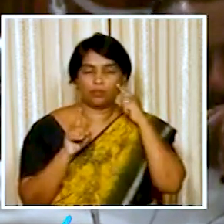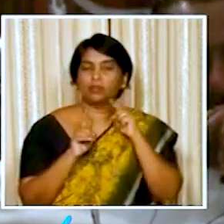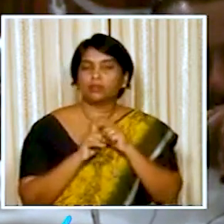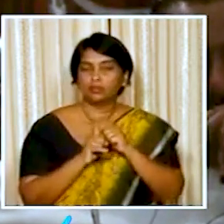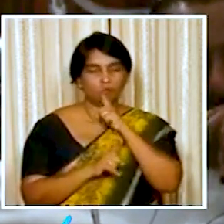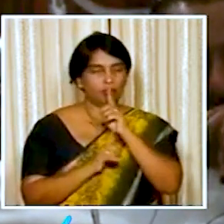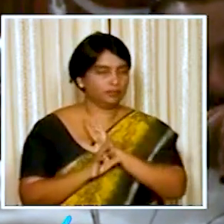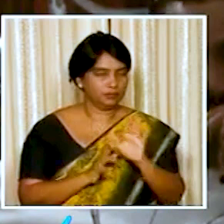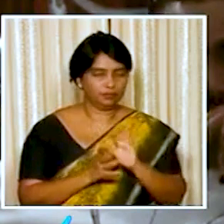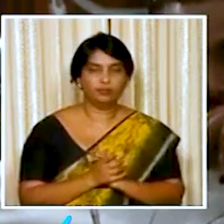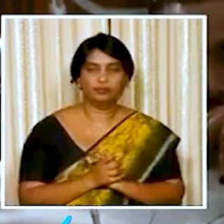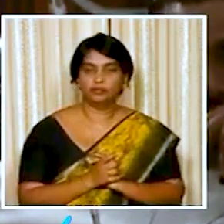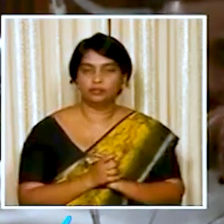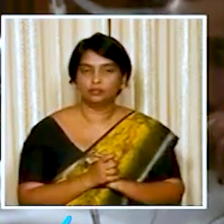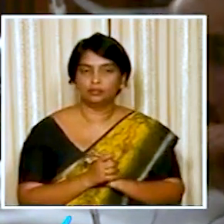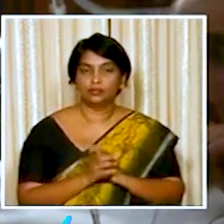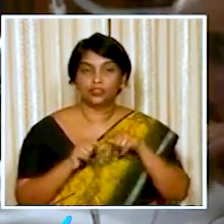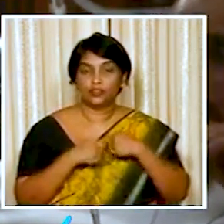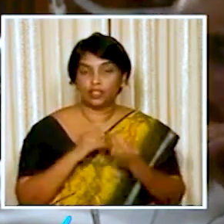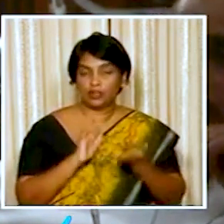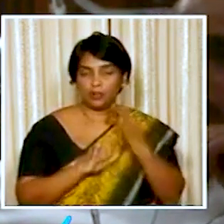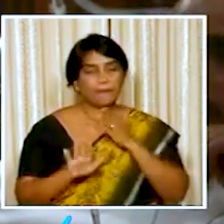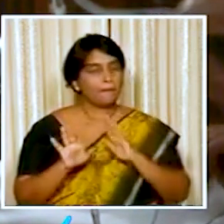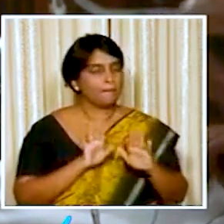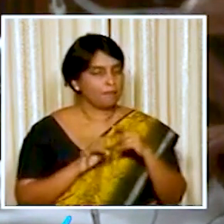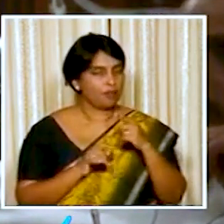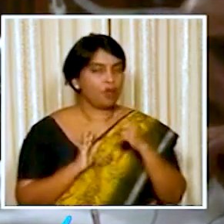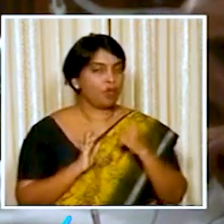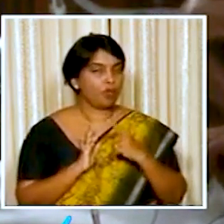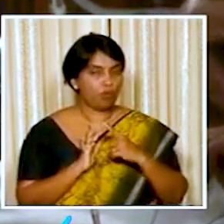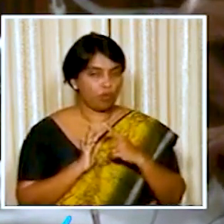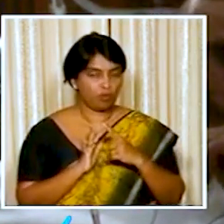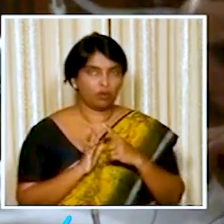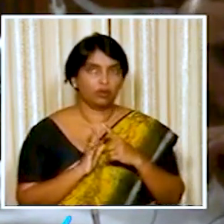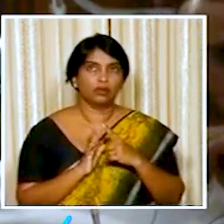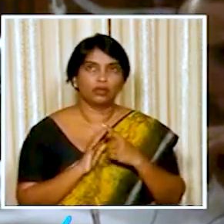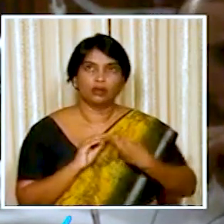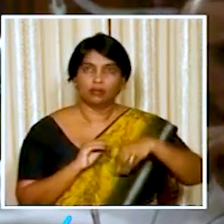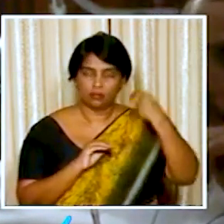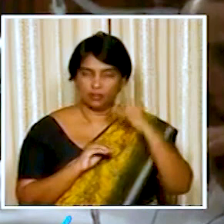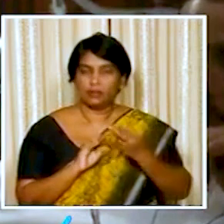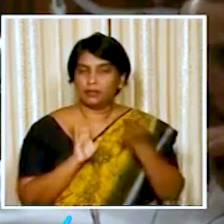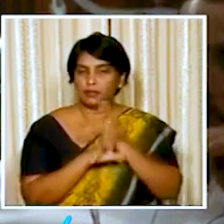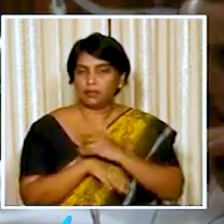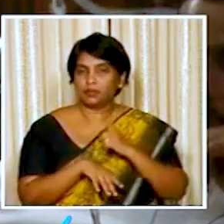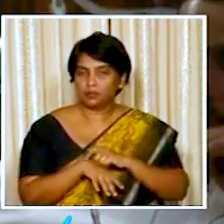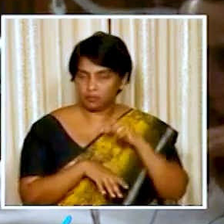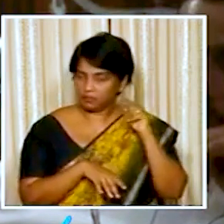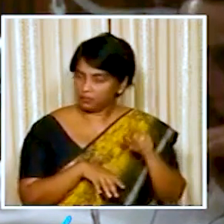කතා කරන්නේ නැහැ ඊළඟට උද්දමනය පාලනය කරන්න කියලා පොලි අනුපාත ඉහළ දැම්මා පහුගිය කාලේ